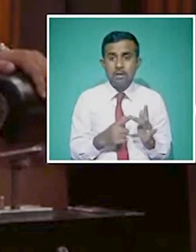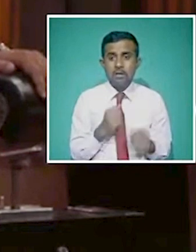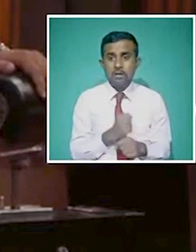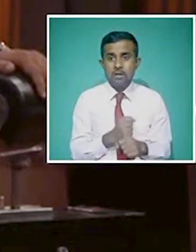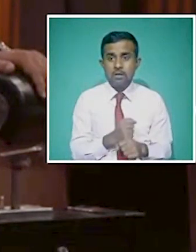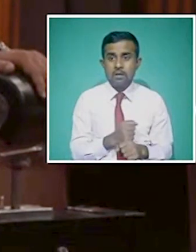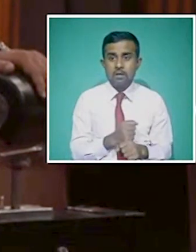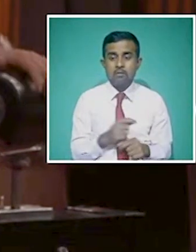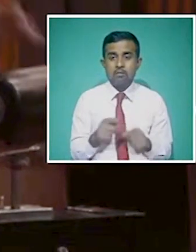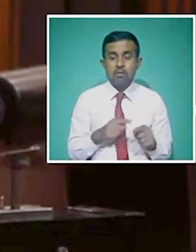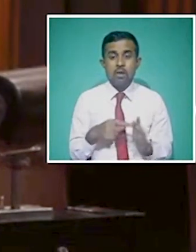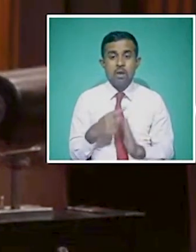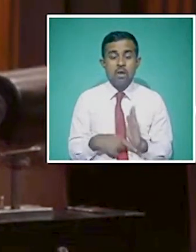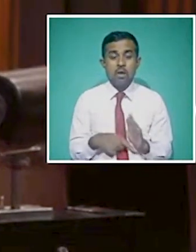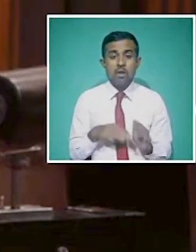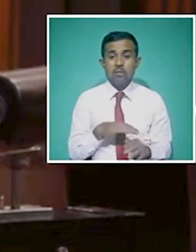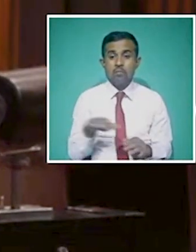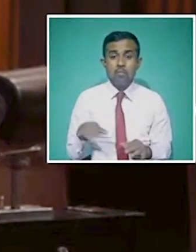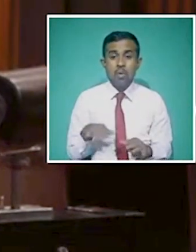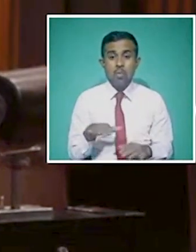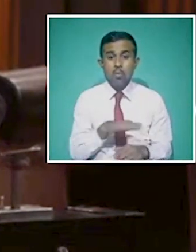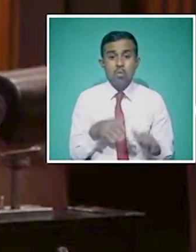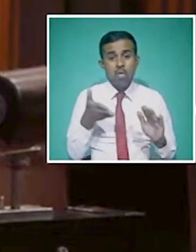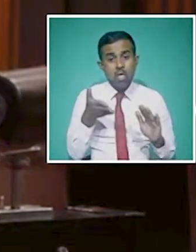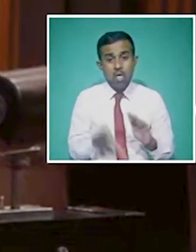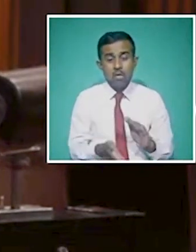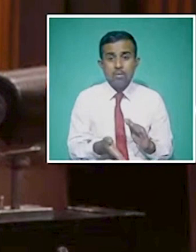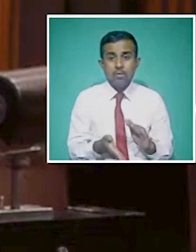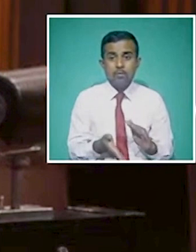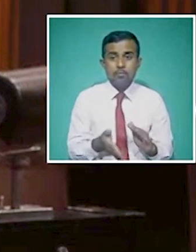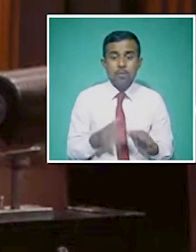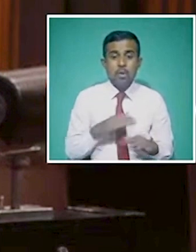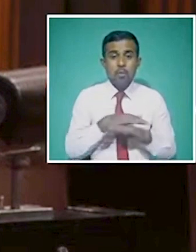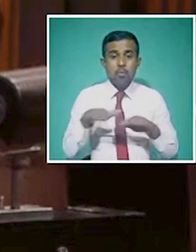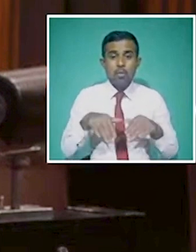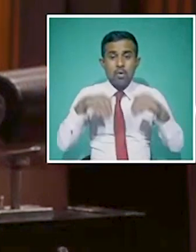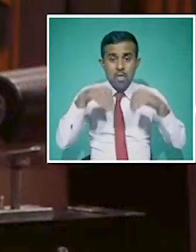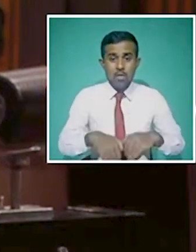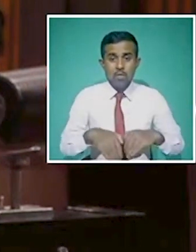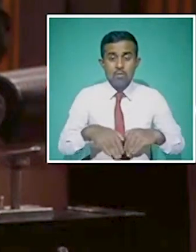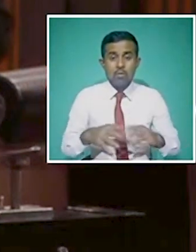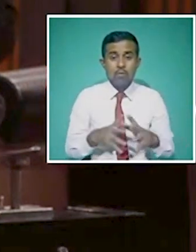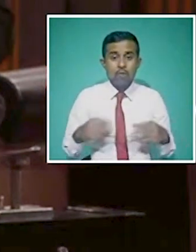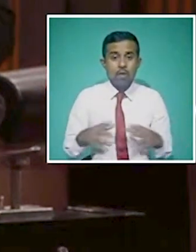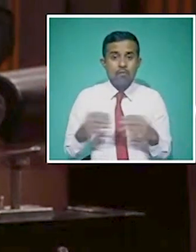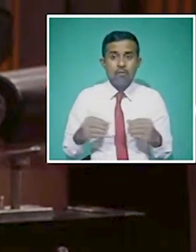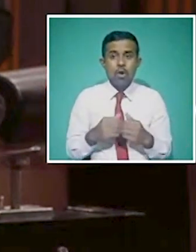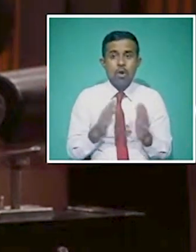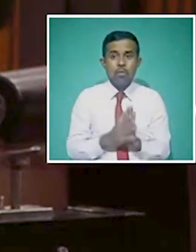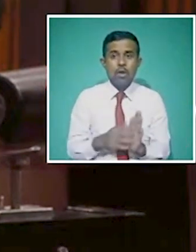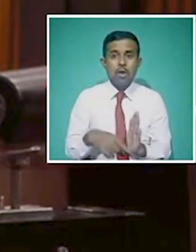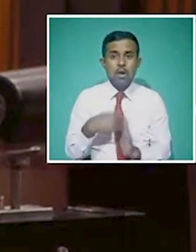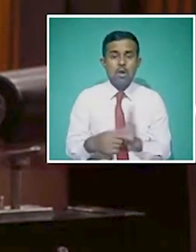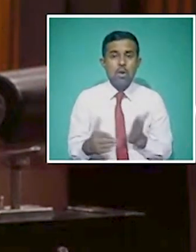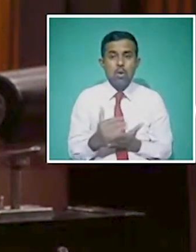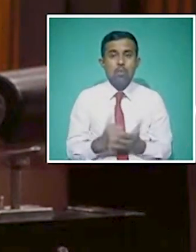ග්‍රැෆයිට් ඒ වගේ ලංකාවේ තියෙන භූවිද්‍යා පොළොවේ යට තියෙන සියලුම භූජ මේ පොළොවේ යට තියෙන සියලුම වස්තු සම්පත් මුළු ලංකාවේ ඉන්න